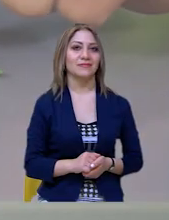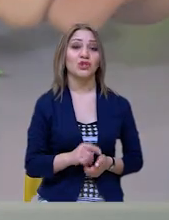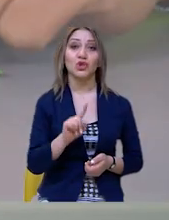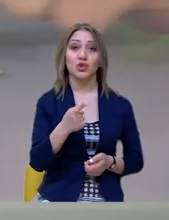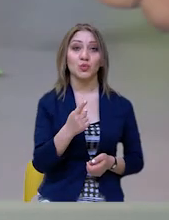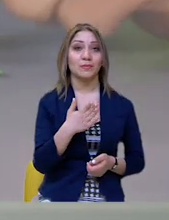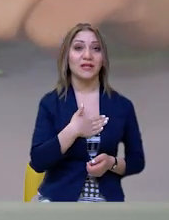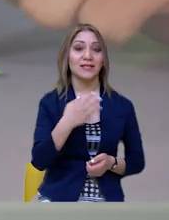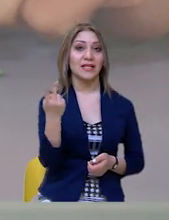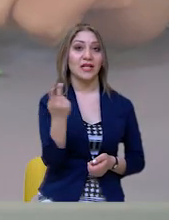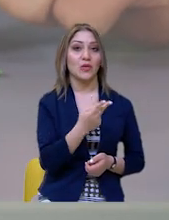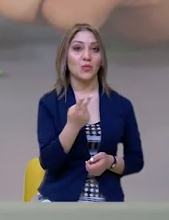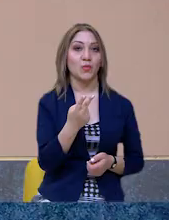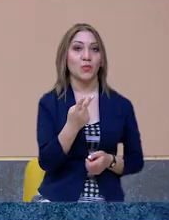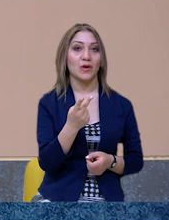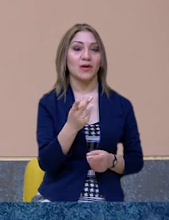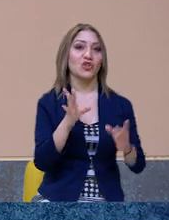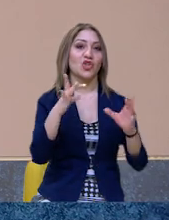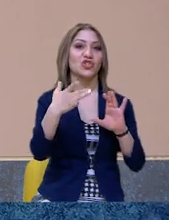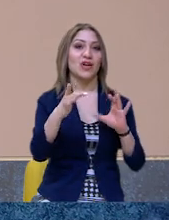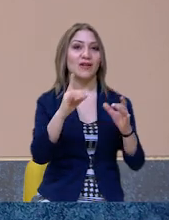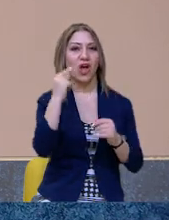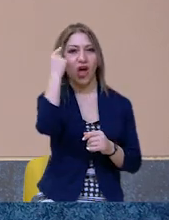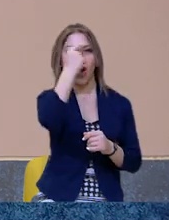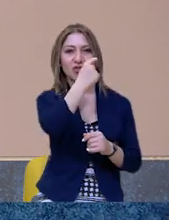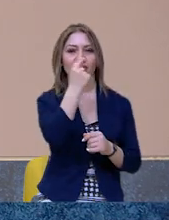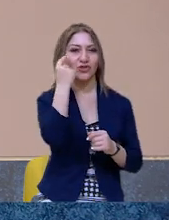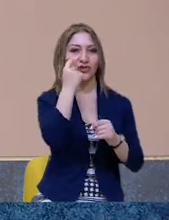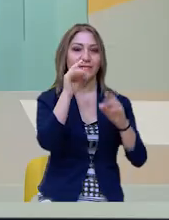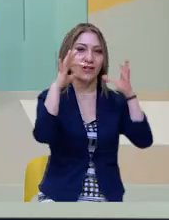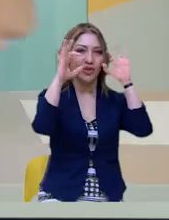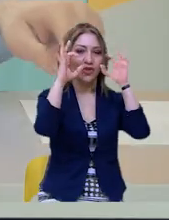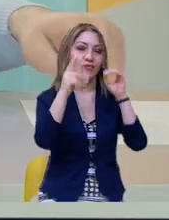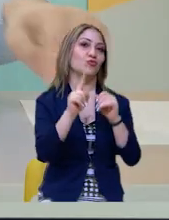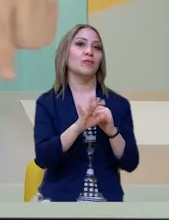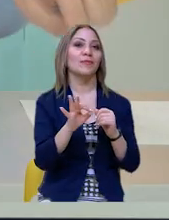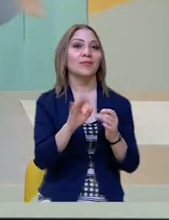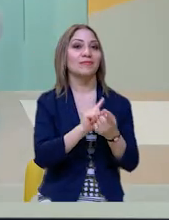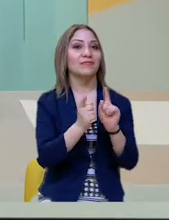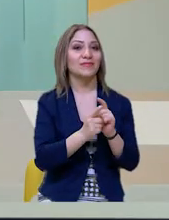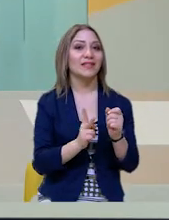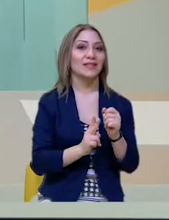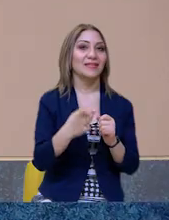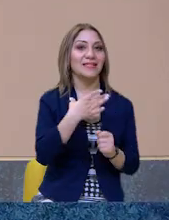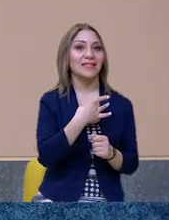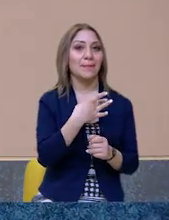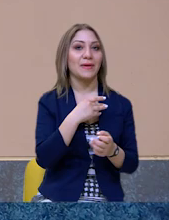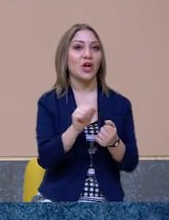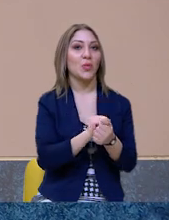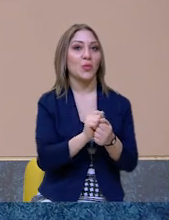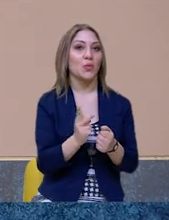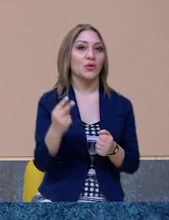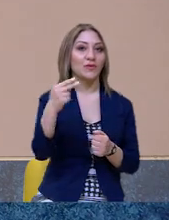Ինչու եմ ես երկու շրջանաձև աչք արել, որովհետև սրանց փոխարեն մենք կտրելու ենք սպիտակ թղթից։ Մի